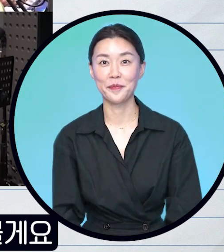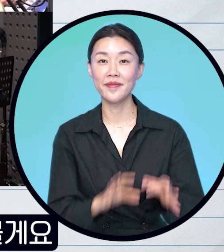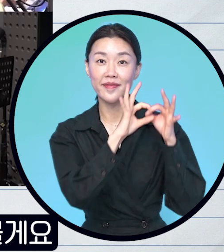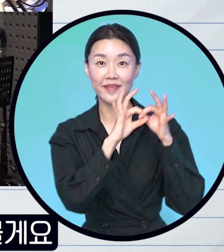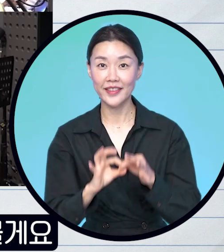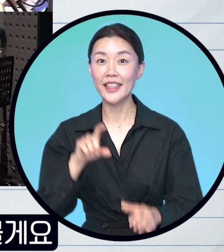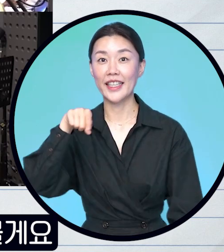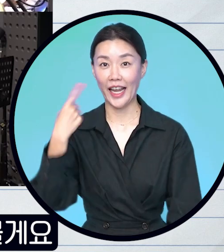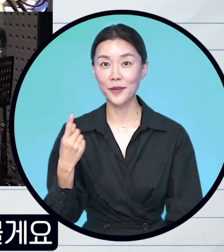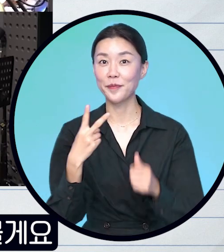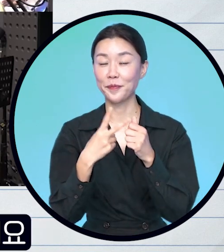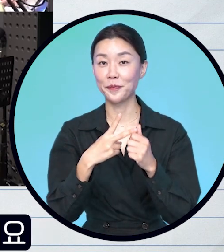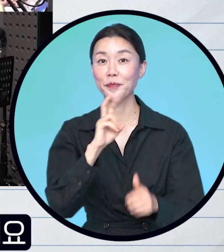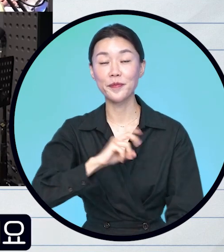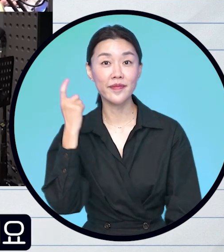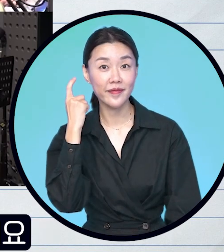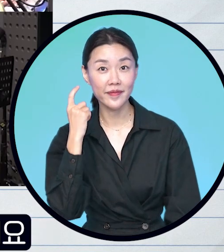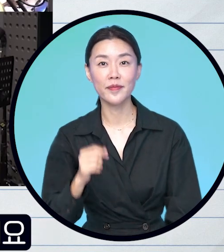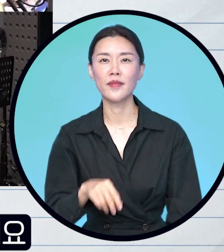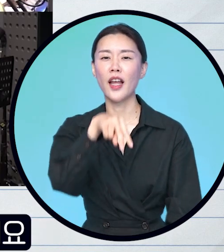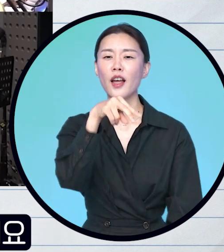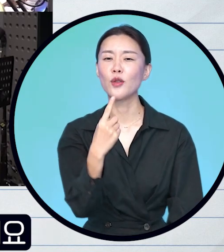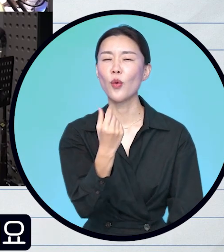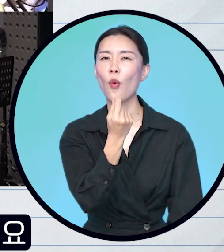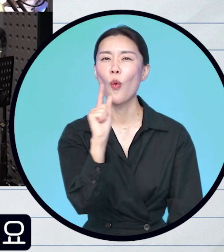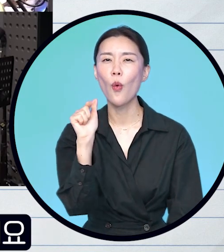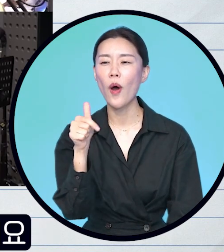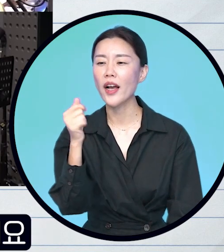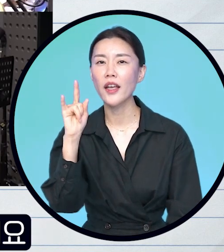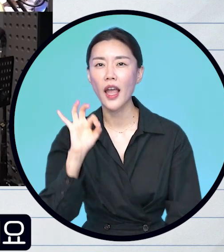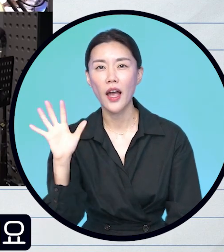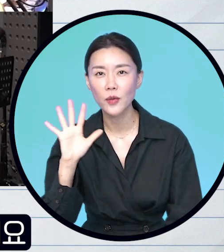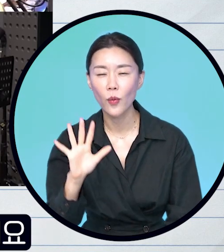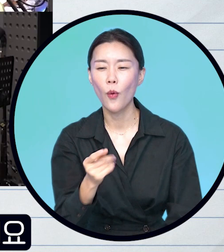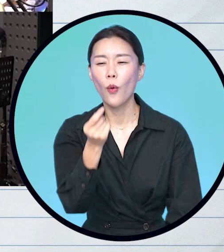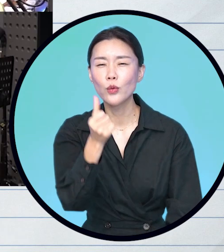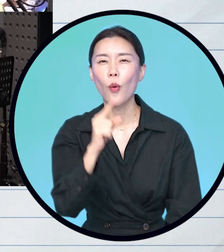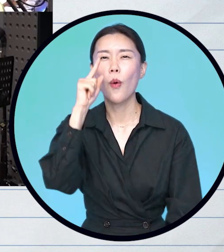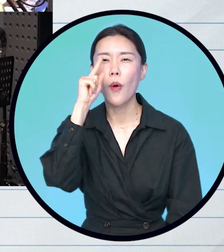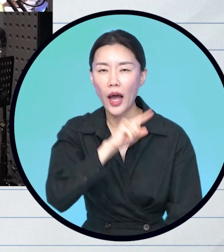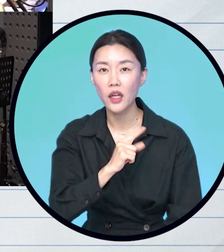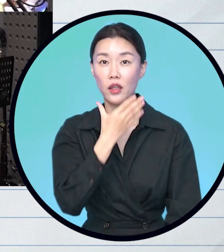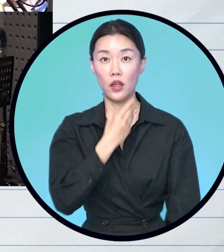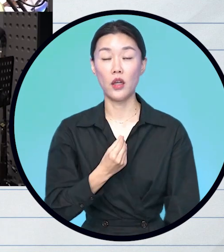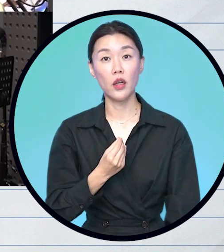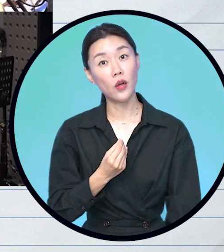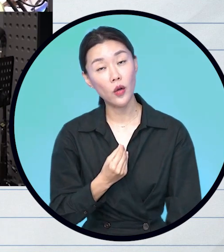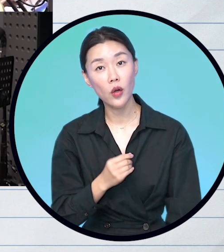계속해서 다음 트랙 이어가 볼게요. 소확행 아니고요. 소악행이라는 노래인데요. 연준 씨,